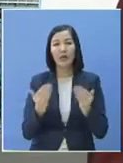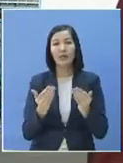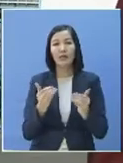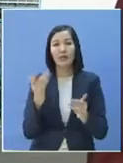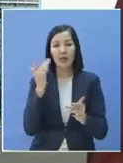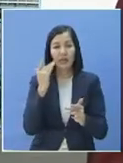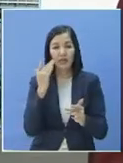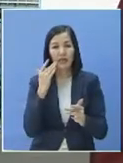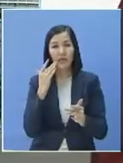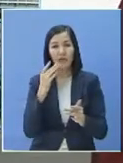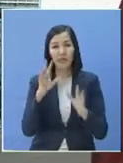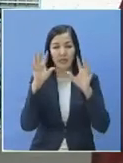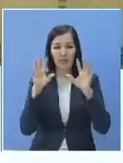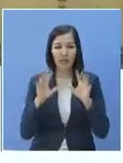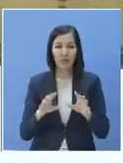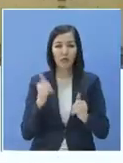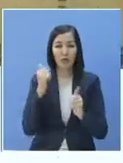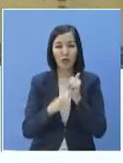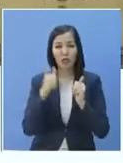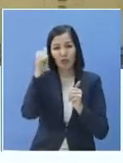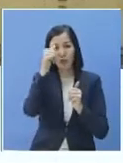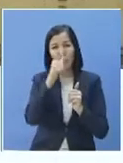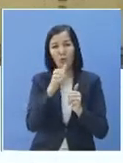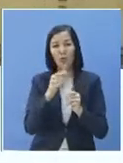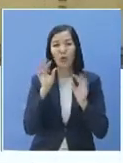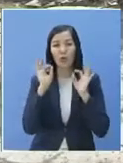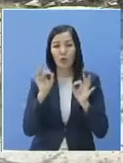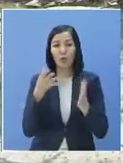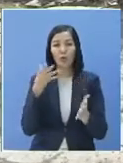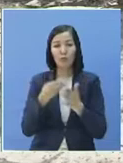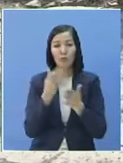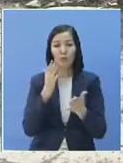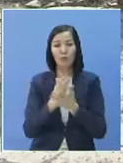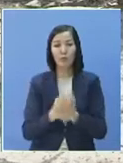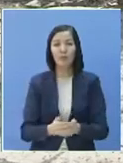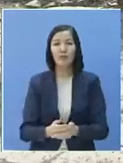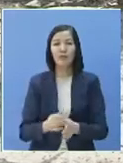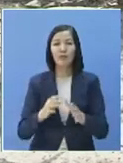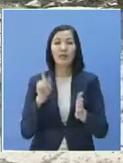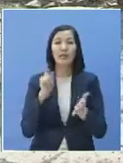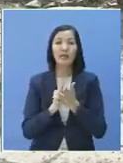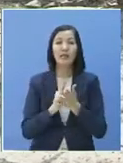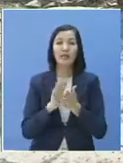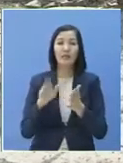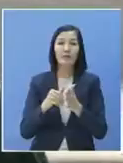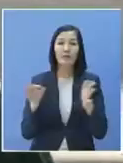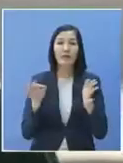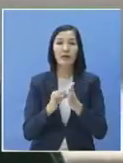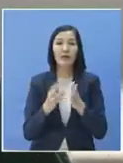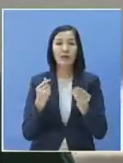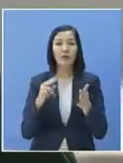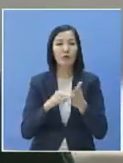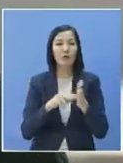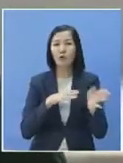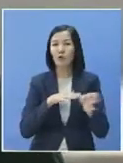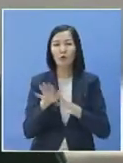әрдайым салықты заңды түрде жыл сайын уақытылы төлеп тұрамыз. Салықтың негізгі мақсаты бюджетті толтыру емес. Жиналған